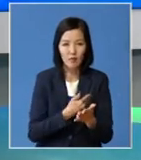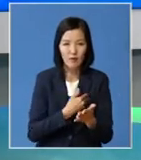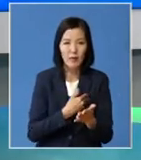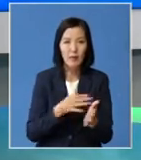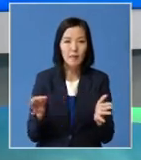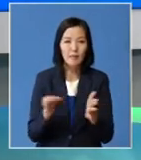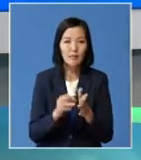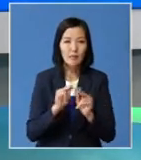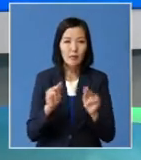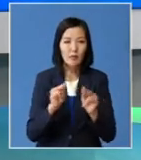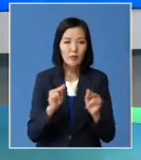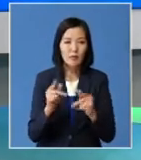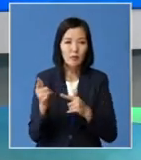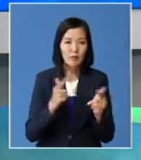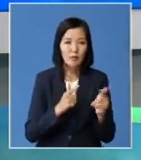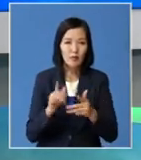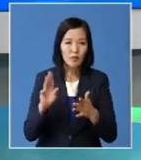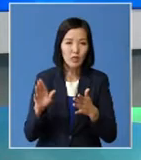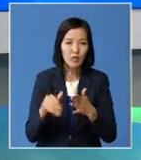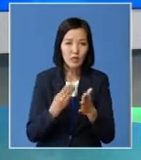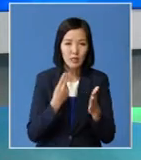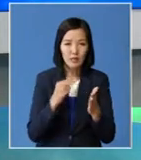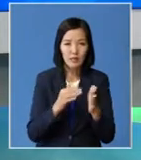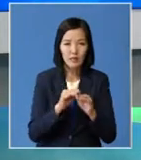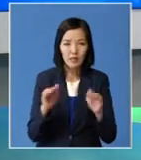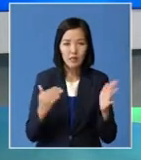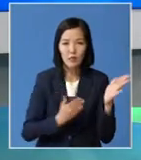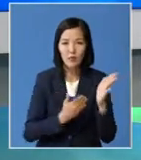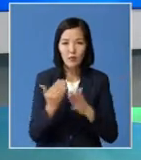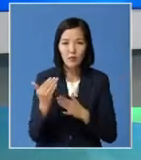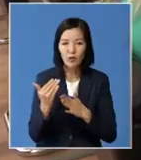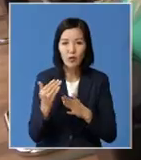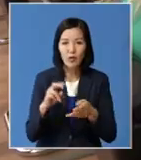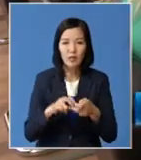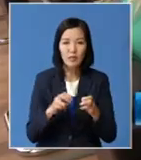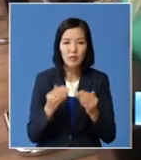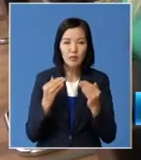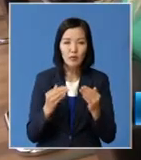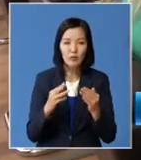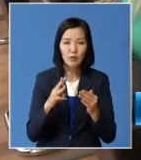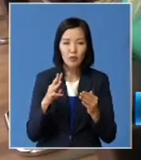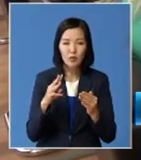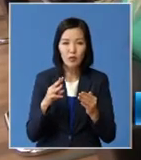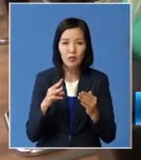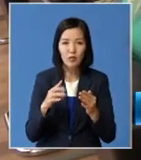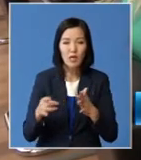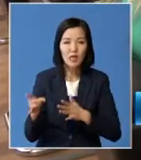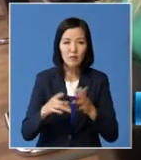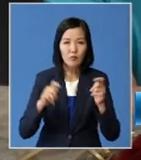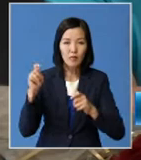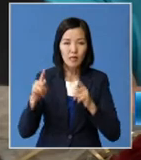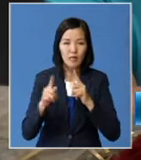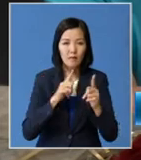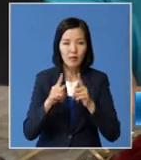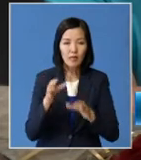Мақсат педагогикалық кадрларды дайындау үшін жаңа сапалық деңгейге көтеру. Аталған мәселе бүгін білім ордасында өткен республикалық конференцияда жан-жақты